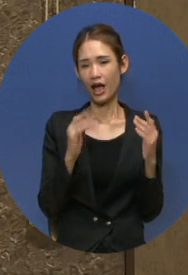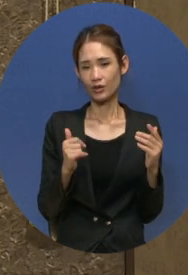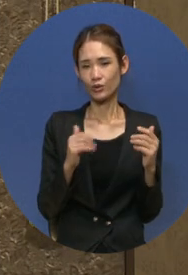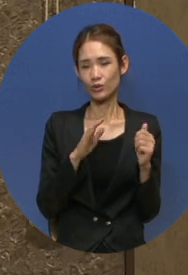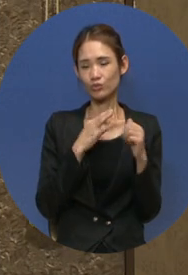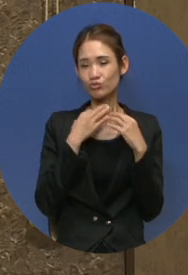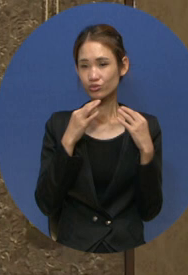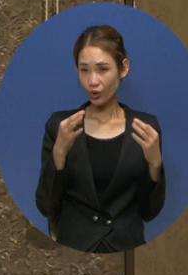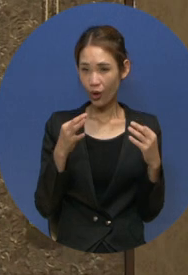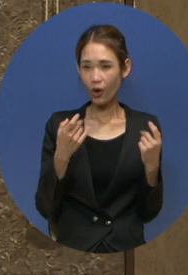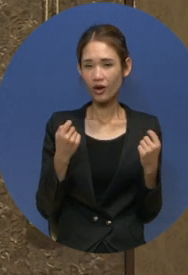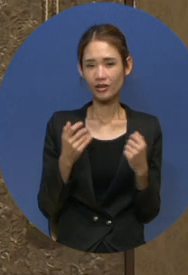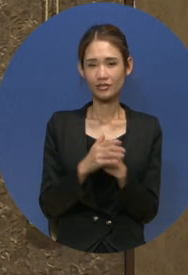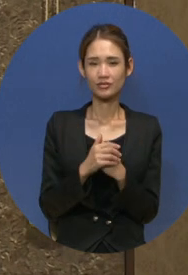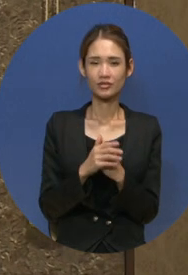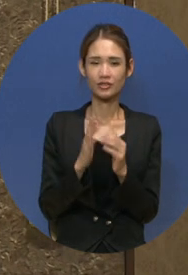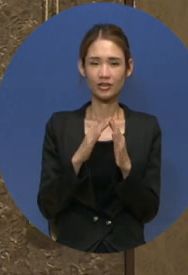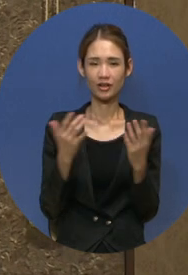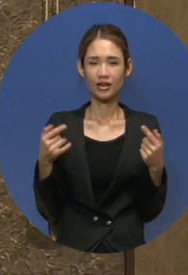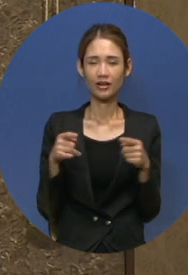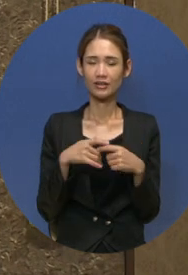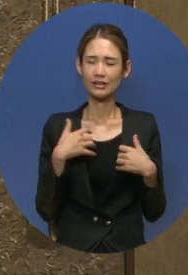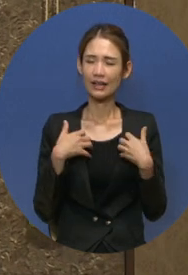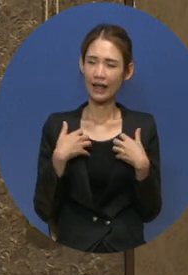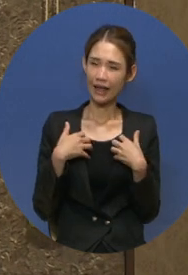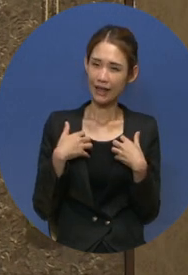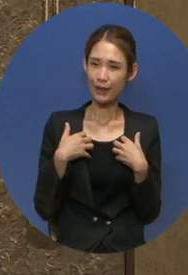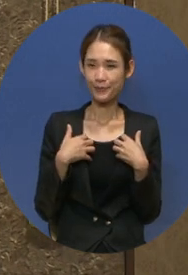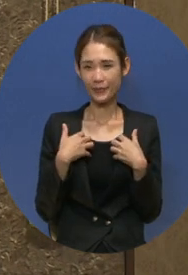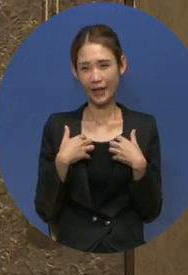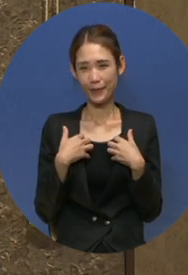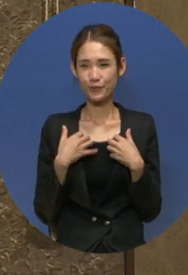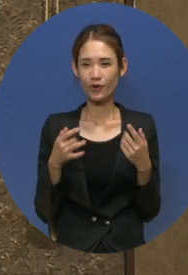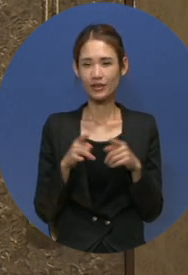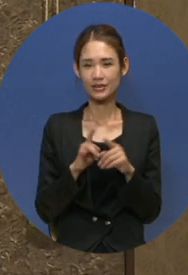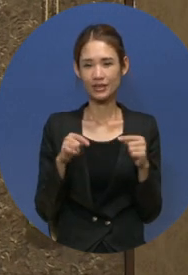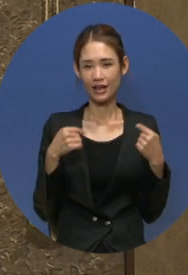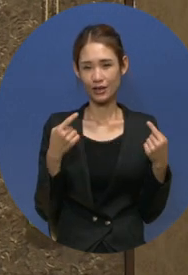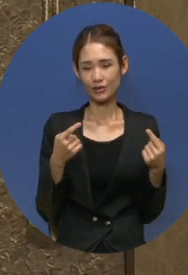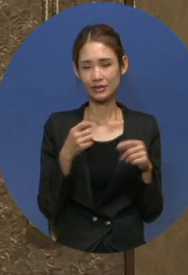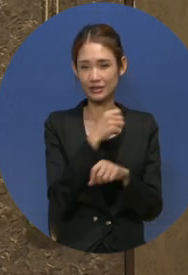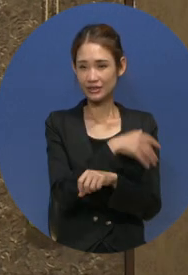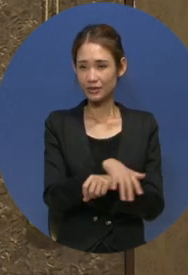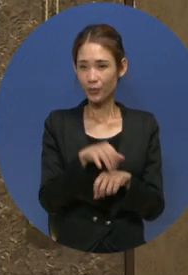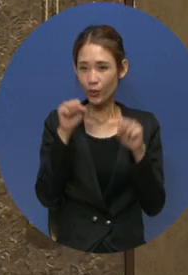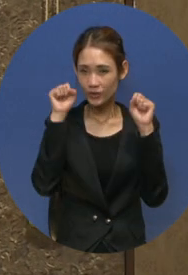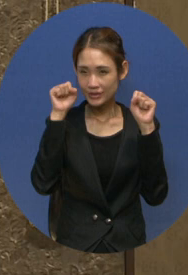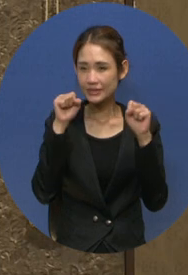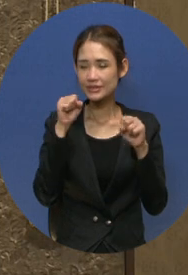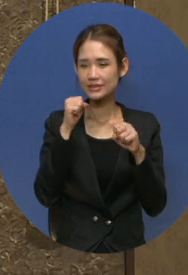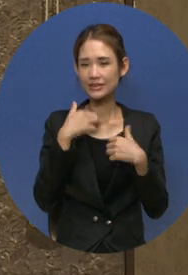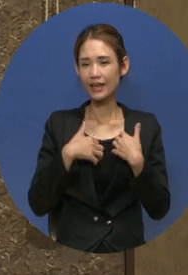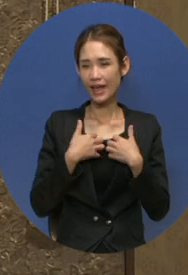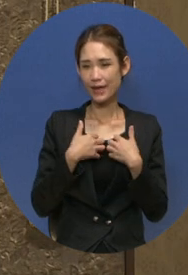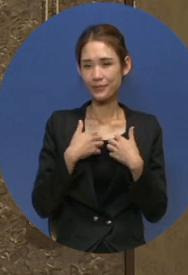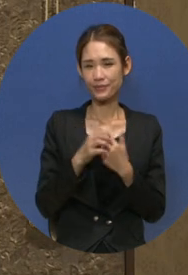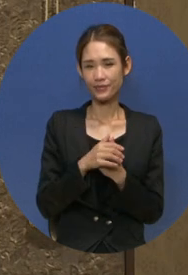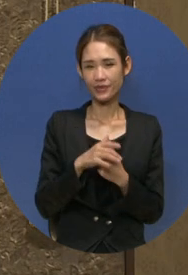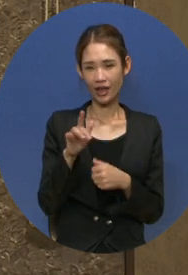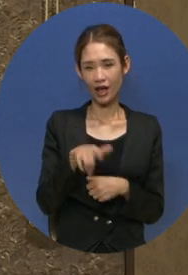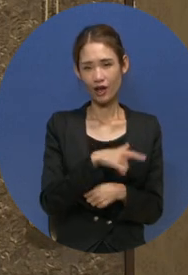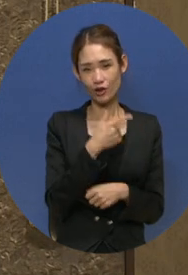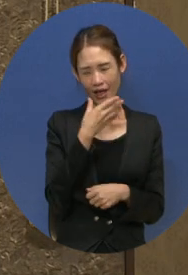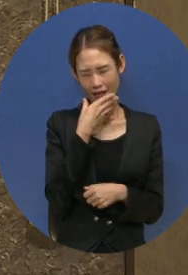부르기도 하고, 가족으로서 이제 같이 뭐 이렇게 그런 게임도 하고, 그 스포츠 게임도 하고, 그러면서 하루를 굉장히